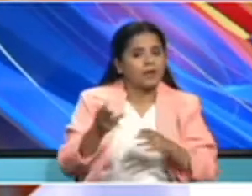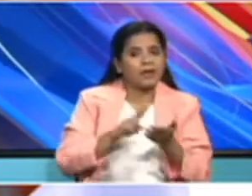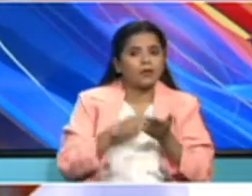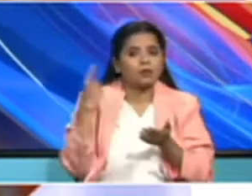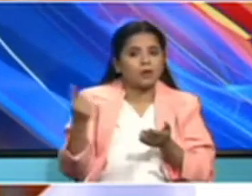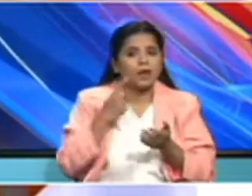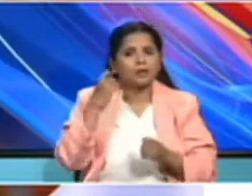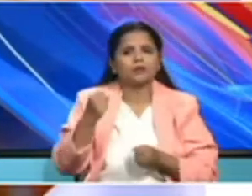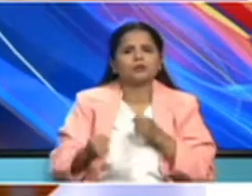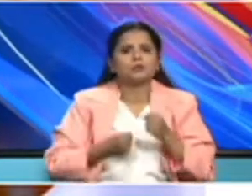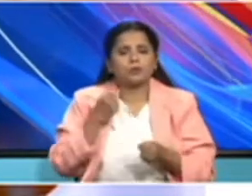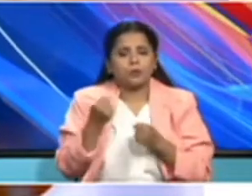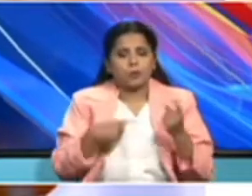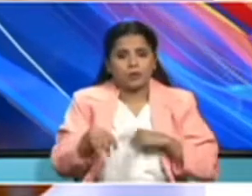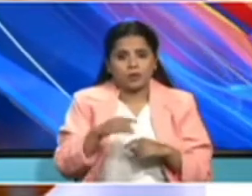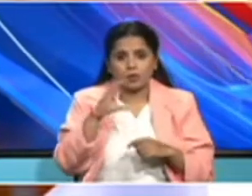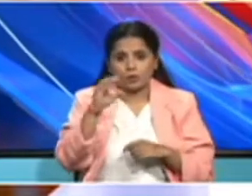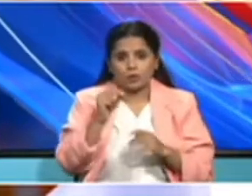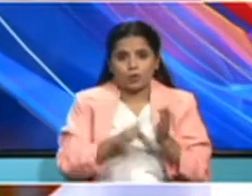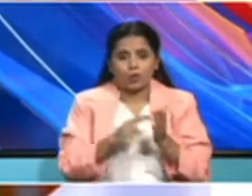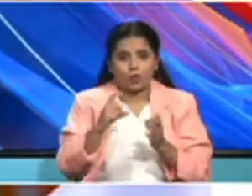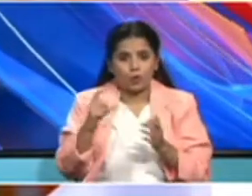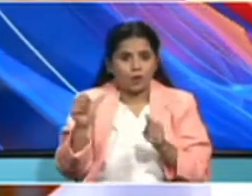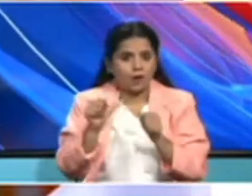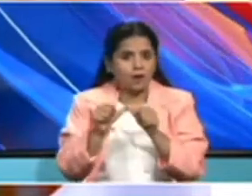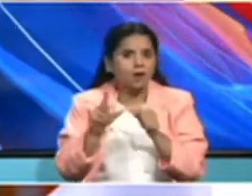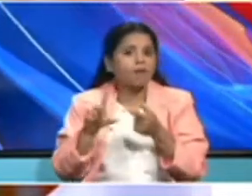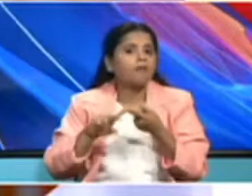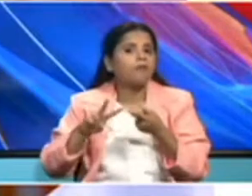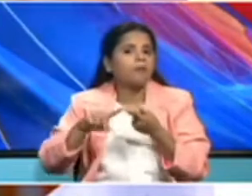नेशनल स्पोर्ट्स कॉन्क्लेव का आयोजन किया गया,